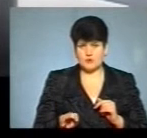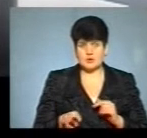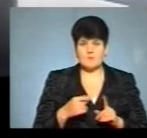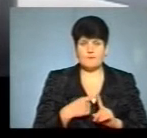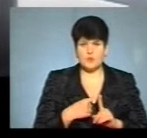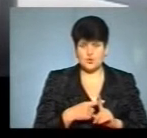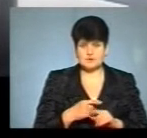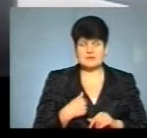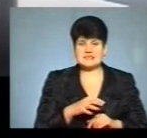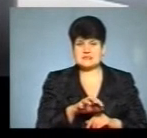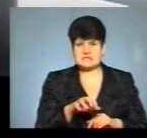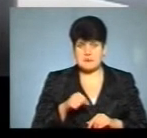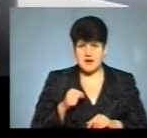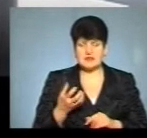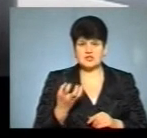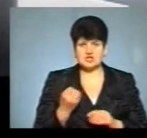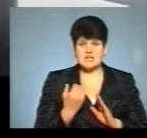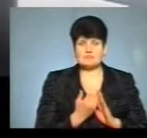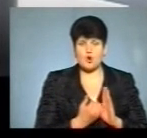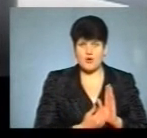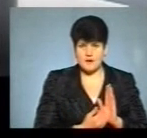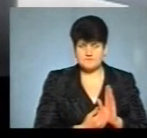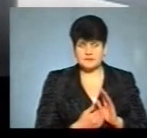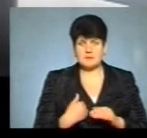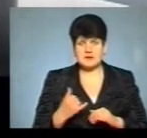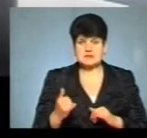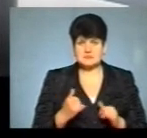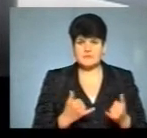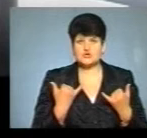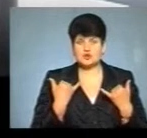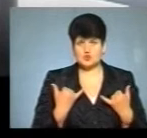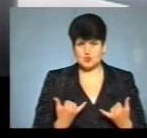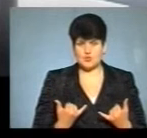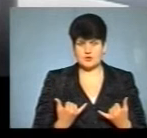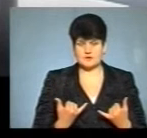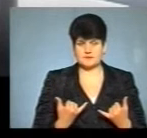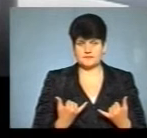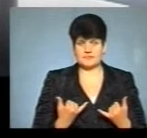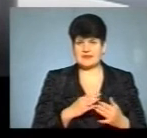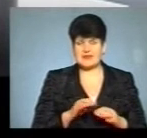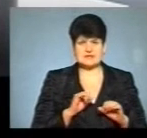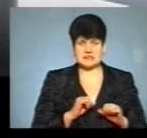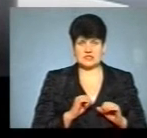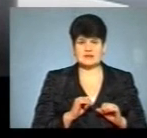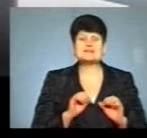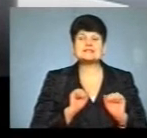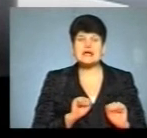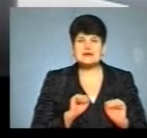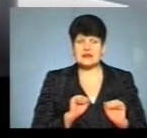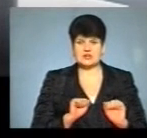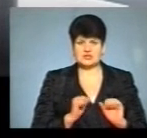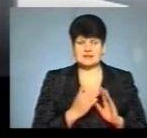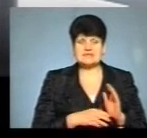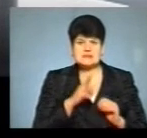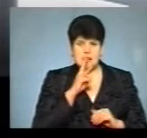ми забрали ще з програм. Тобто ми забезпечили сьогодні ці незахищені статті, захищені статті, тобто